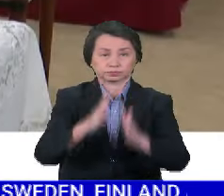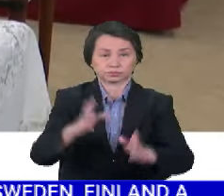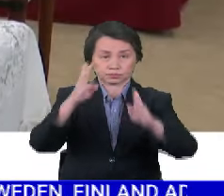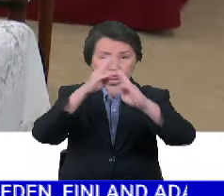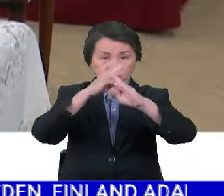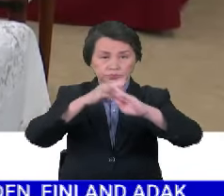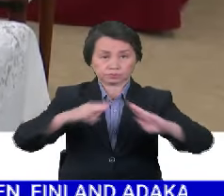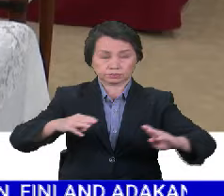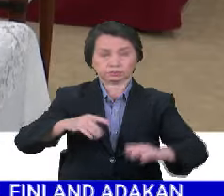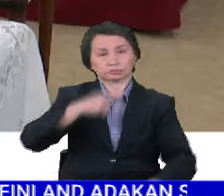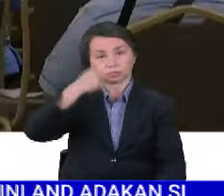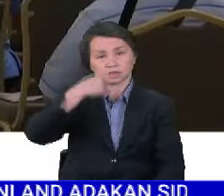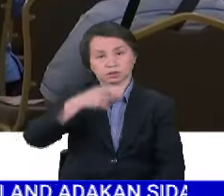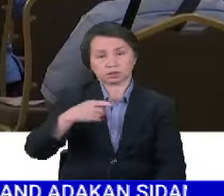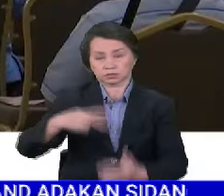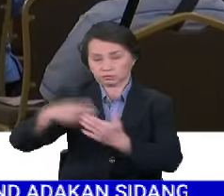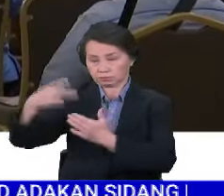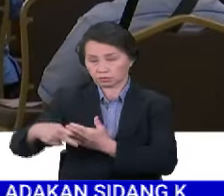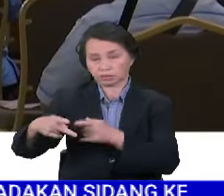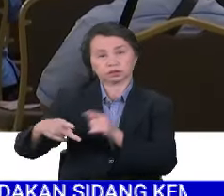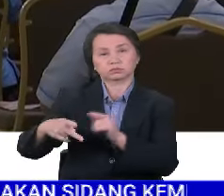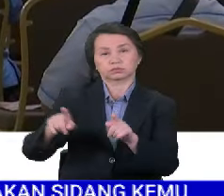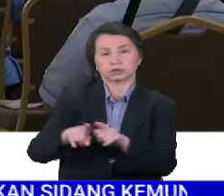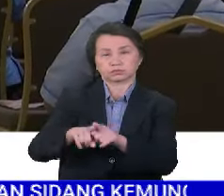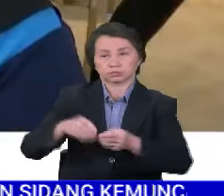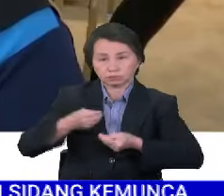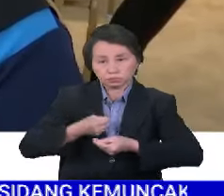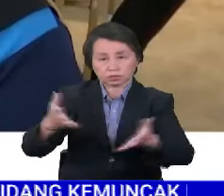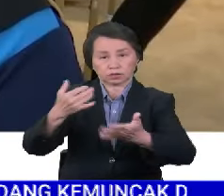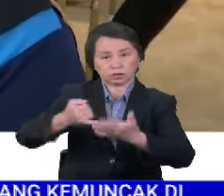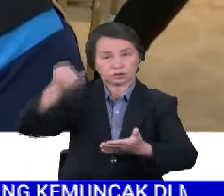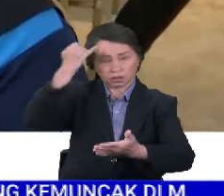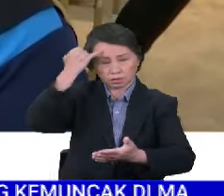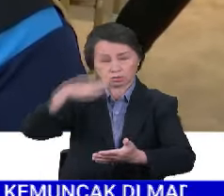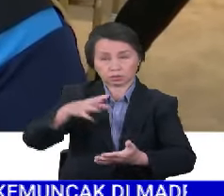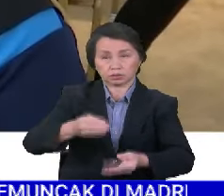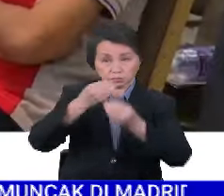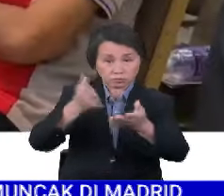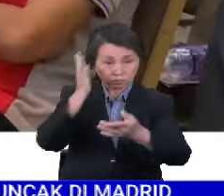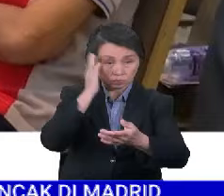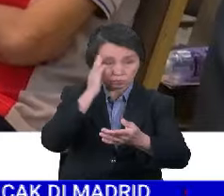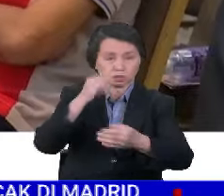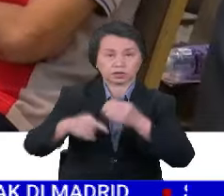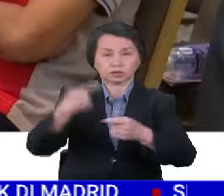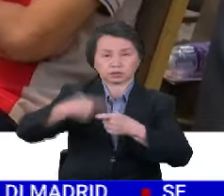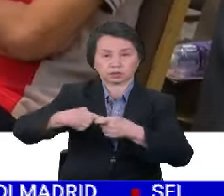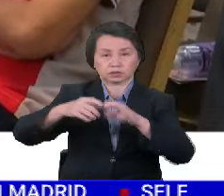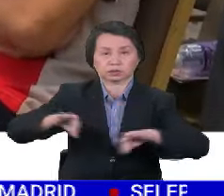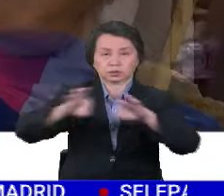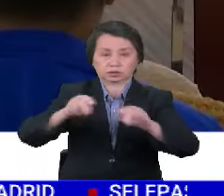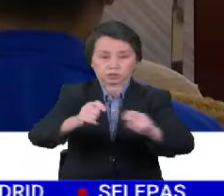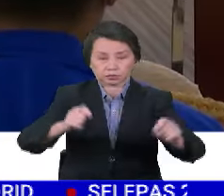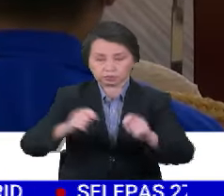Labuan Rohana Husein berkadar program itu sebagai landasan penyebaran ilmu pengetahuan dan makluman berkaitan kepentingan